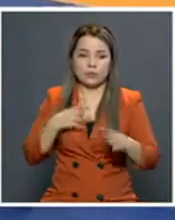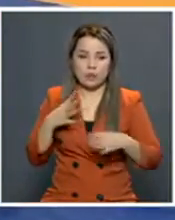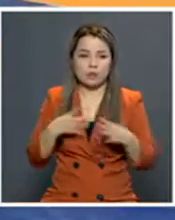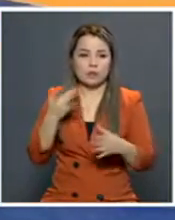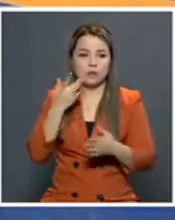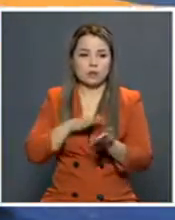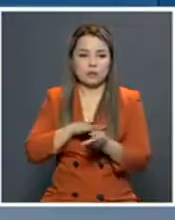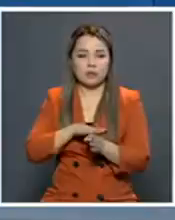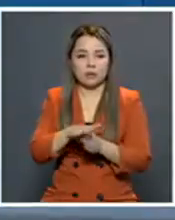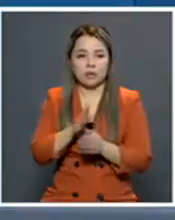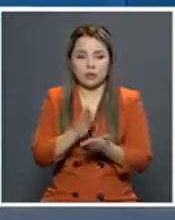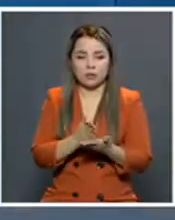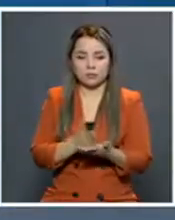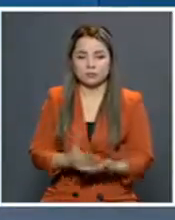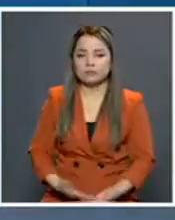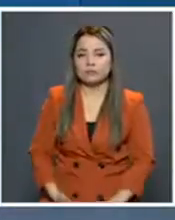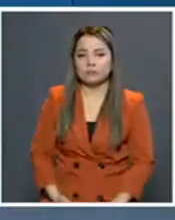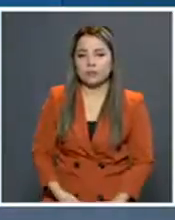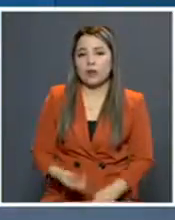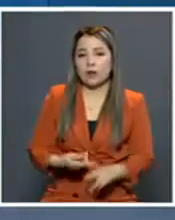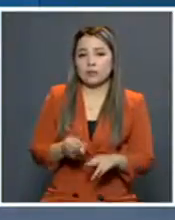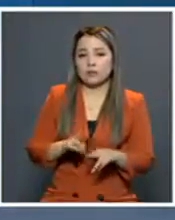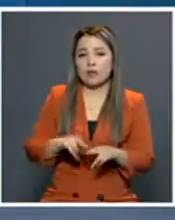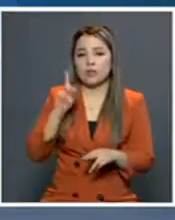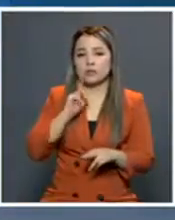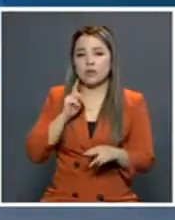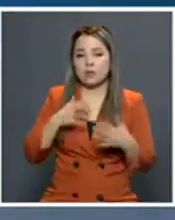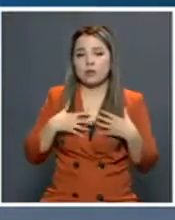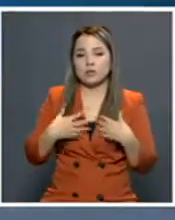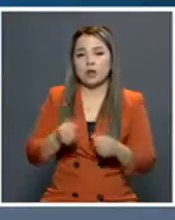ойлаймын. Менде әзірге осы, ал